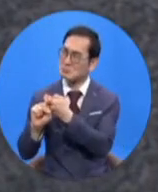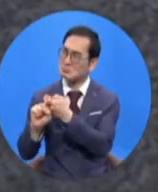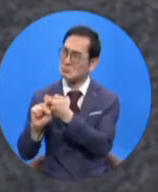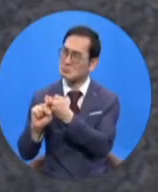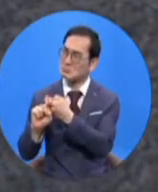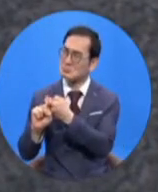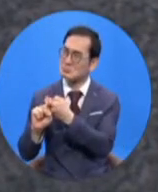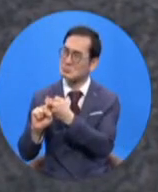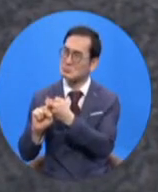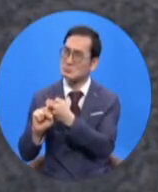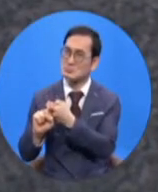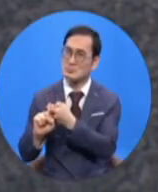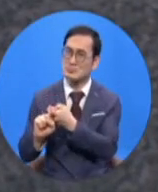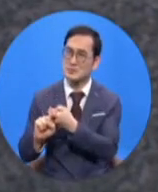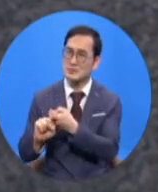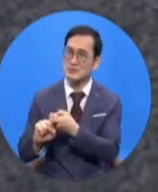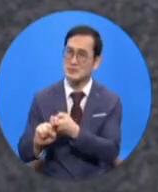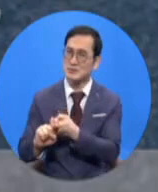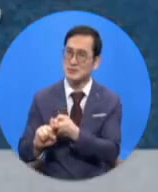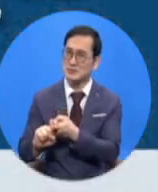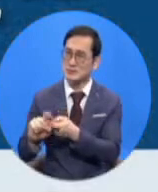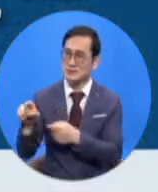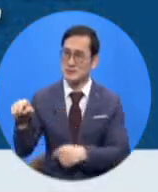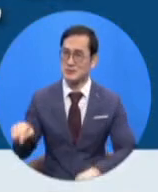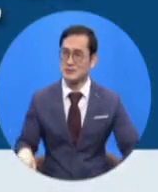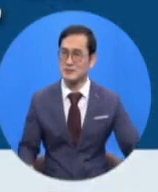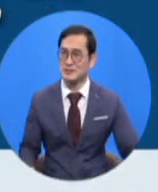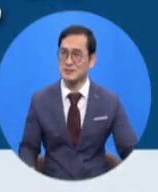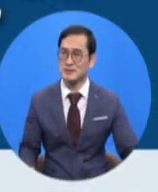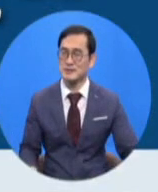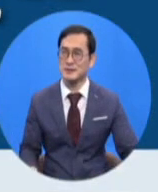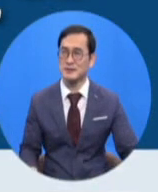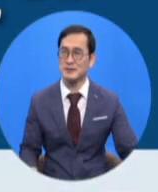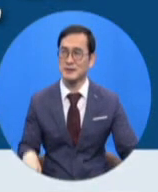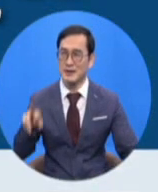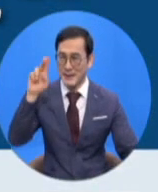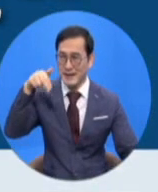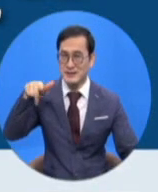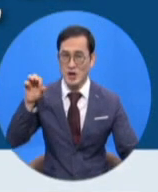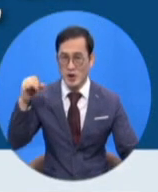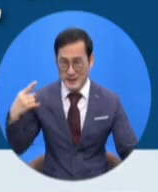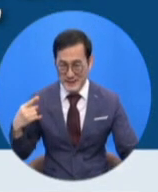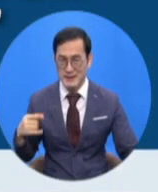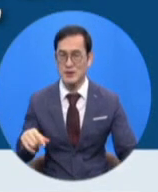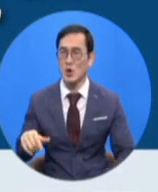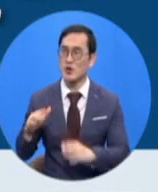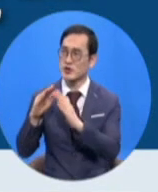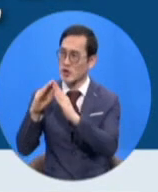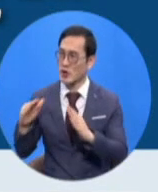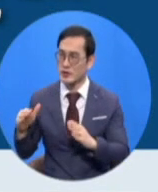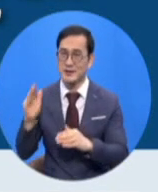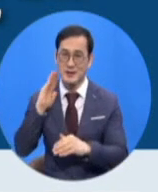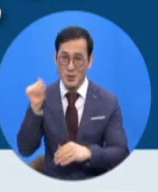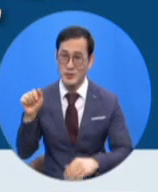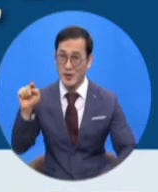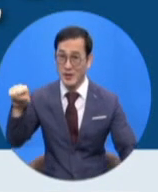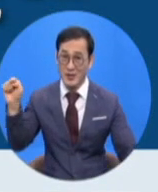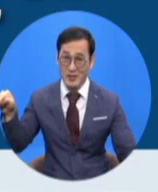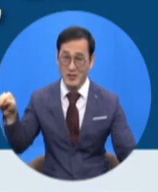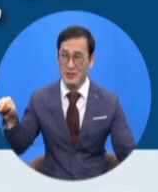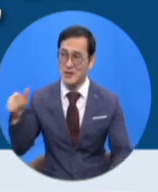되는걸 지 저도 이해가 잘 안되는데요 본인이 친히 정권이라고 비판했던 박정희 정권 전두환 정권의 사실